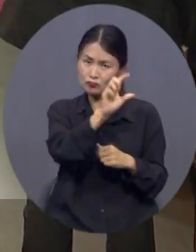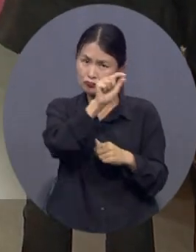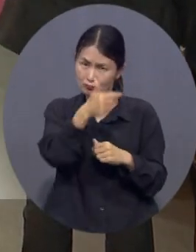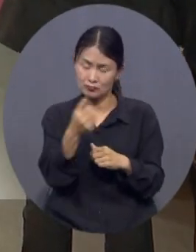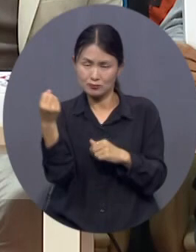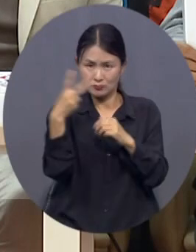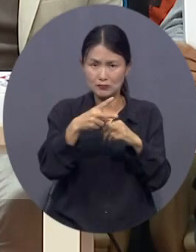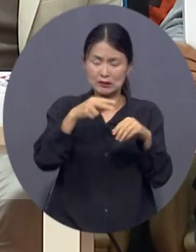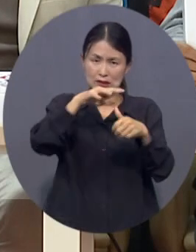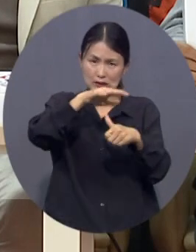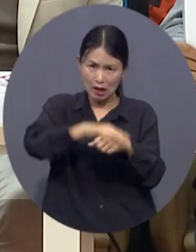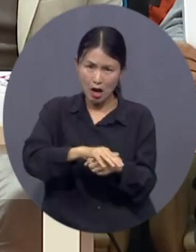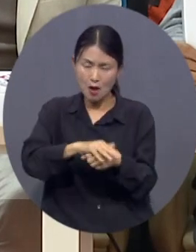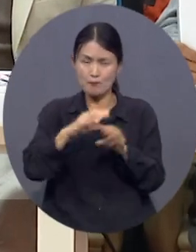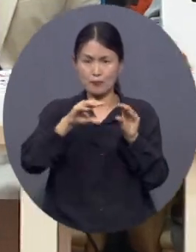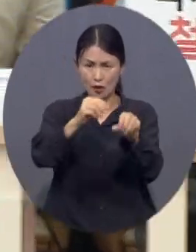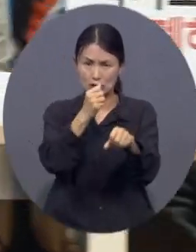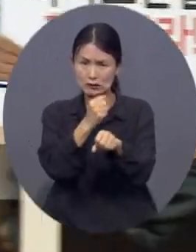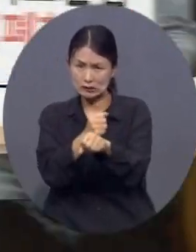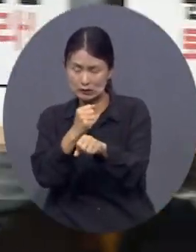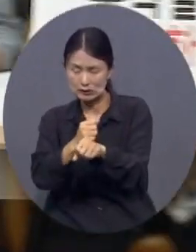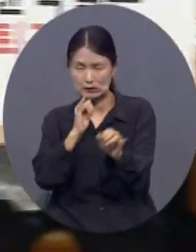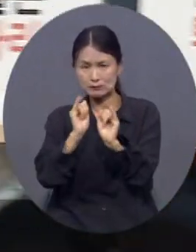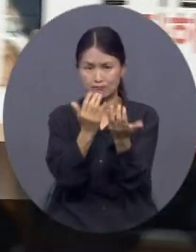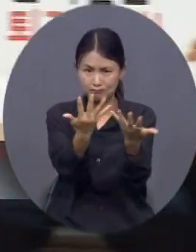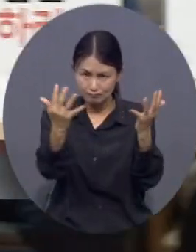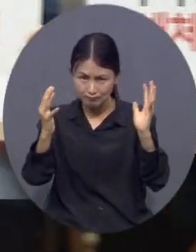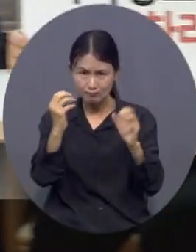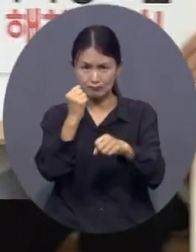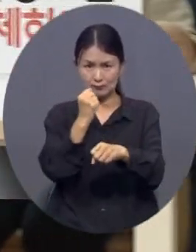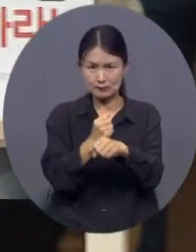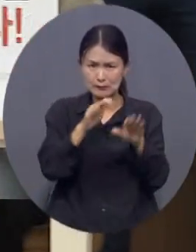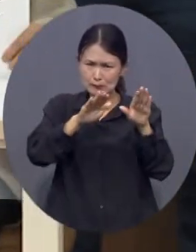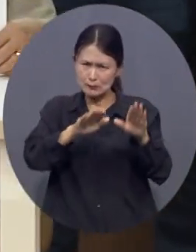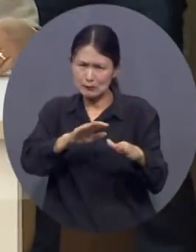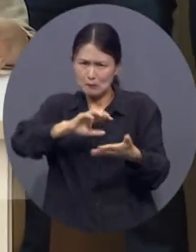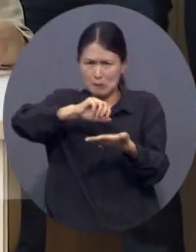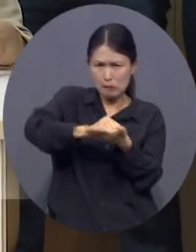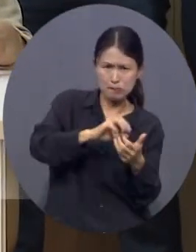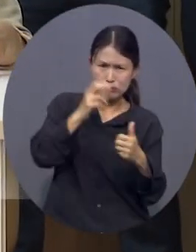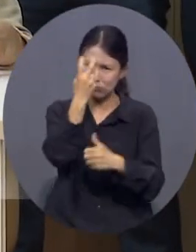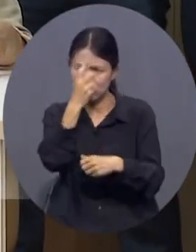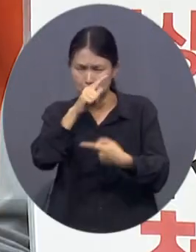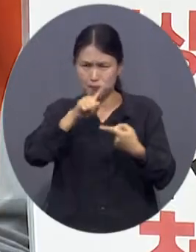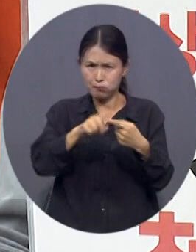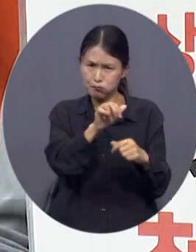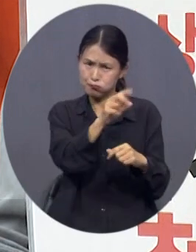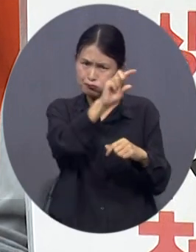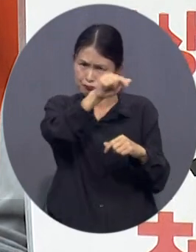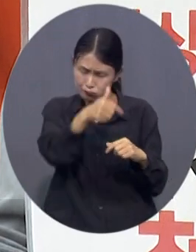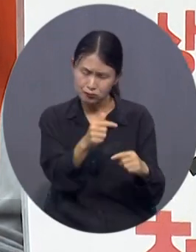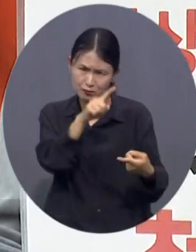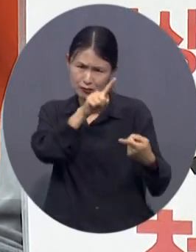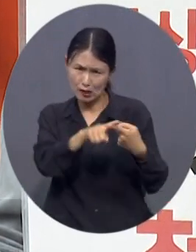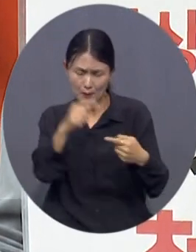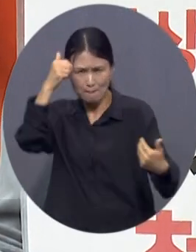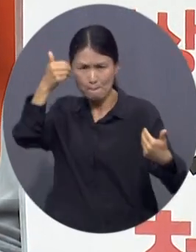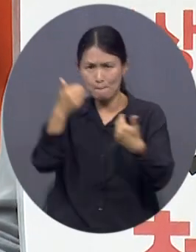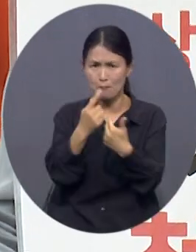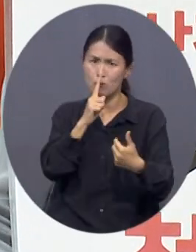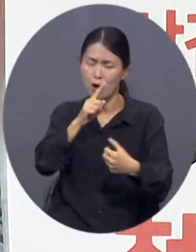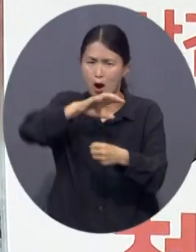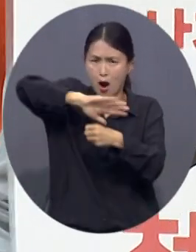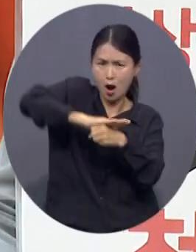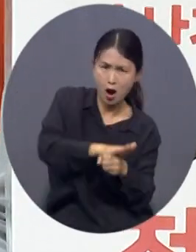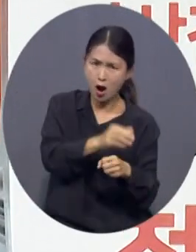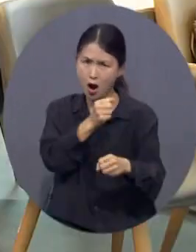및 민주수호 제주 대책위는 기자회견을 가열했고 이번 압수수색은 오염수방류 반대 목소리를 틀어막고